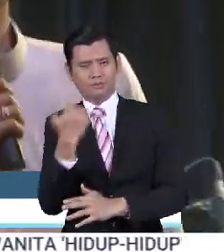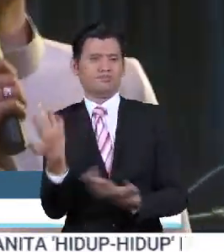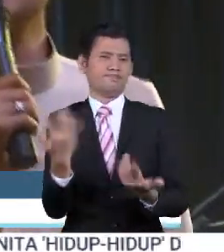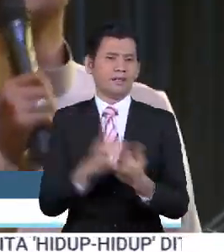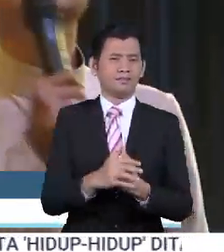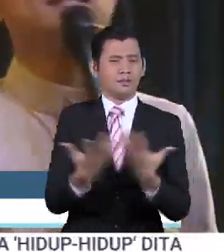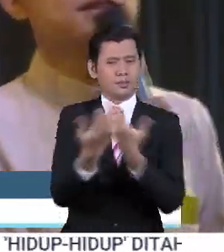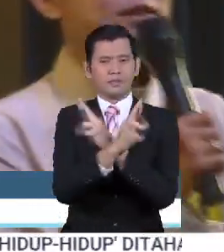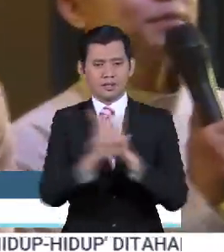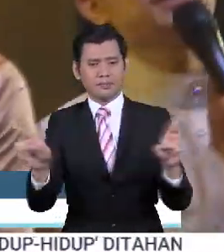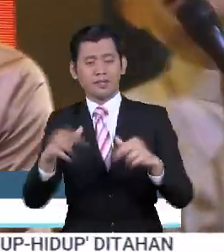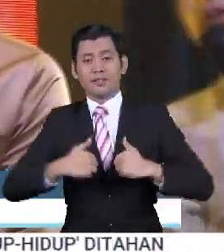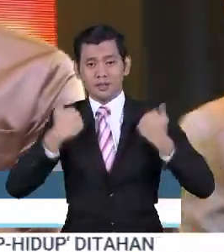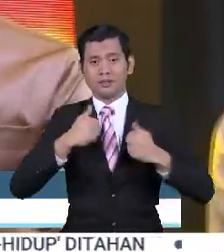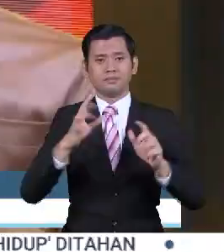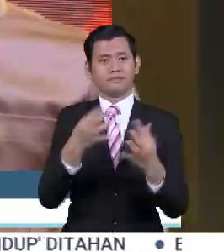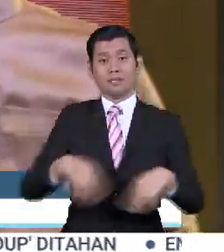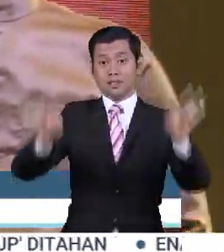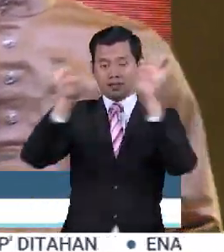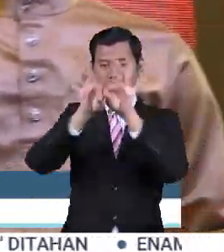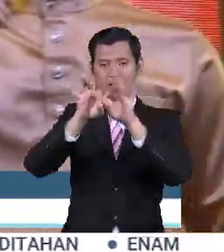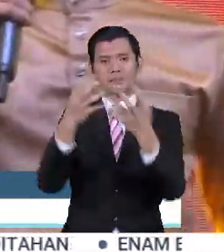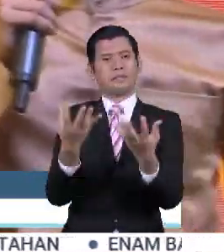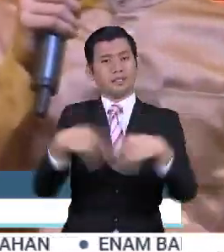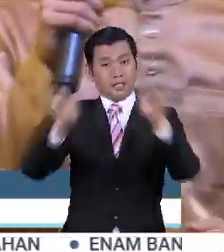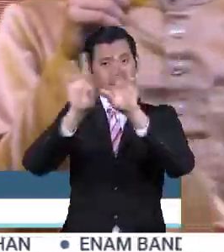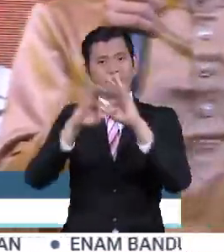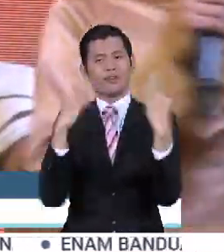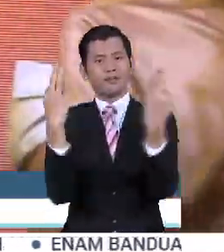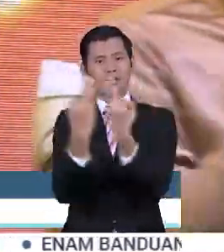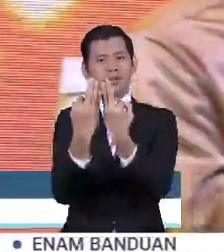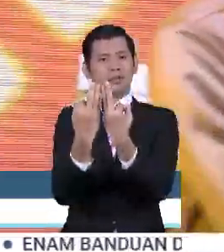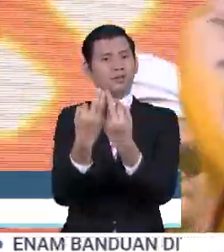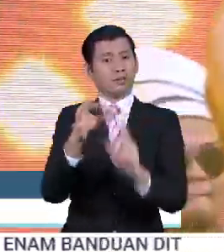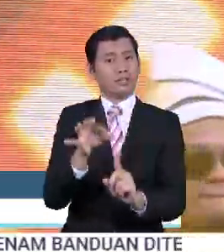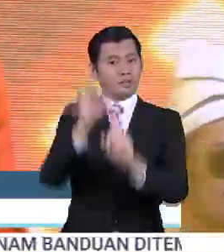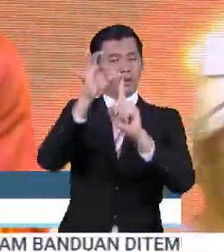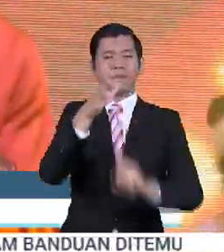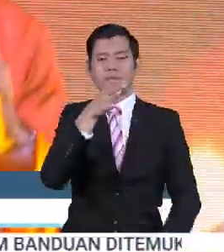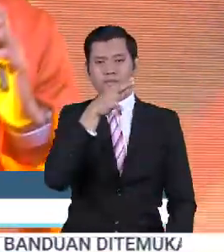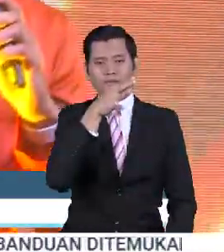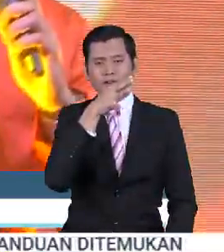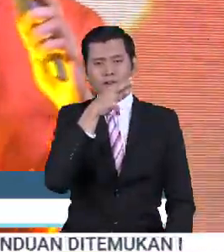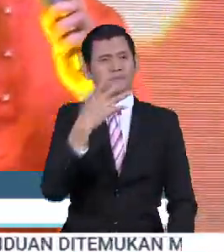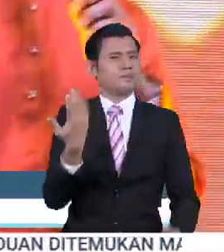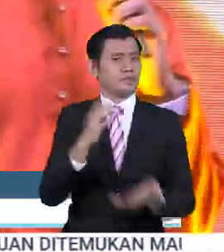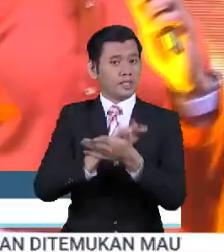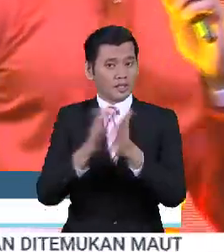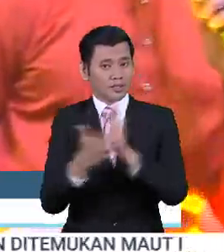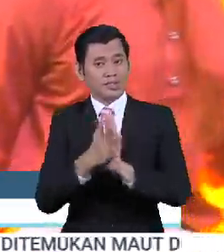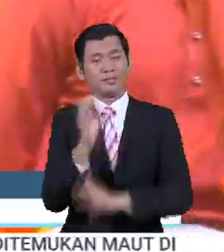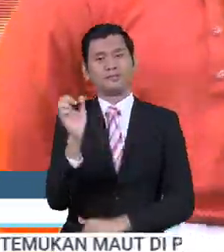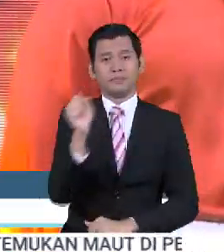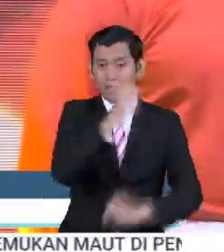persiapan raya. Ini termasuk mengutamakan keperluan keluarga, terutama ibunya. Menyentuh perjalanan kerjaya seninya, Afiq